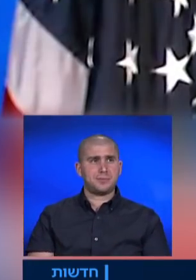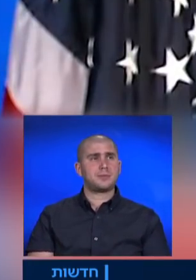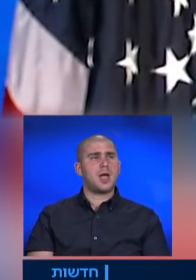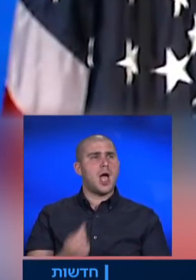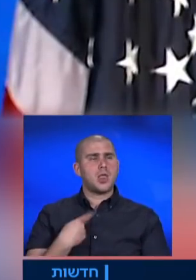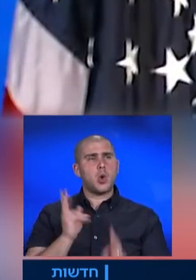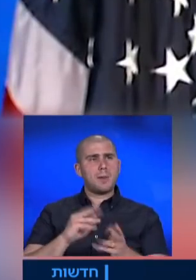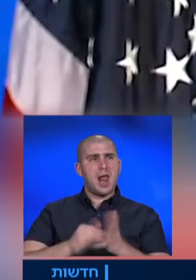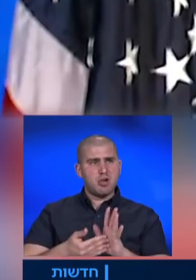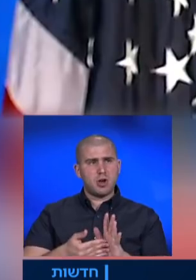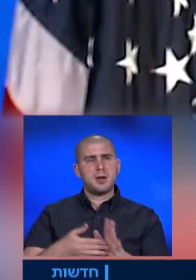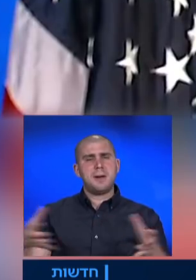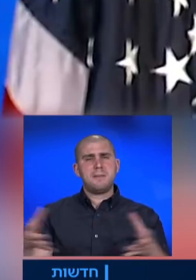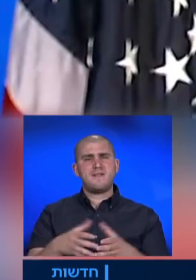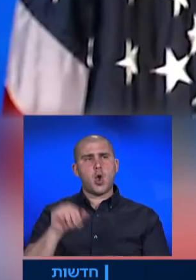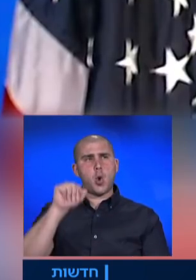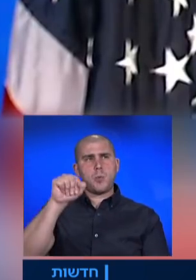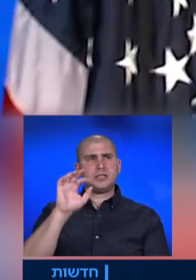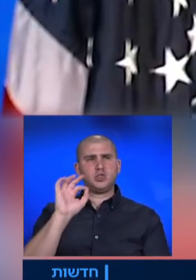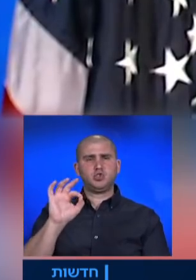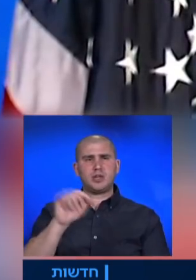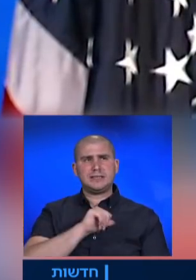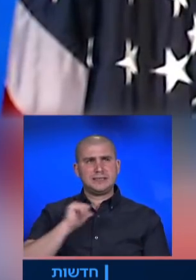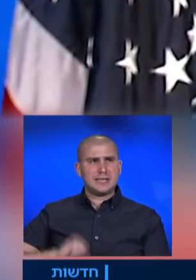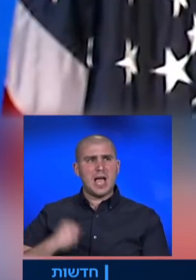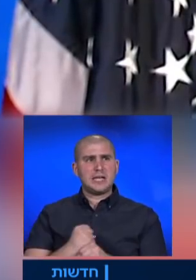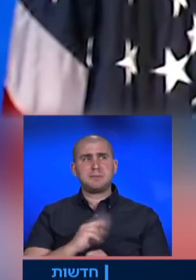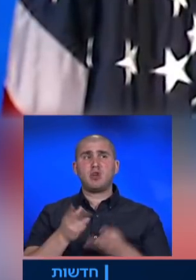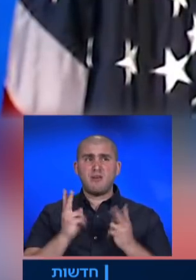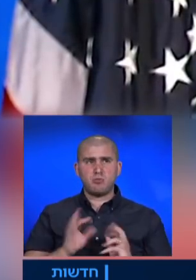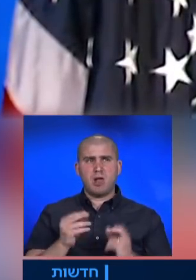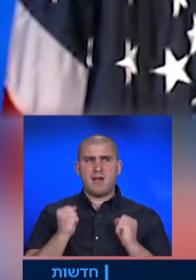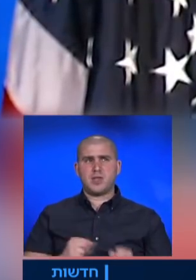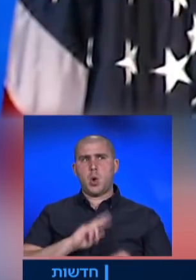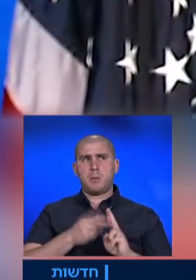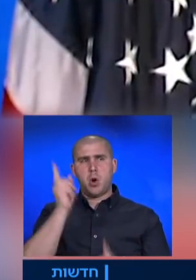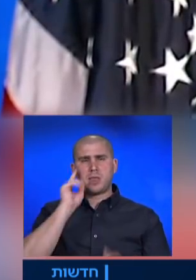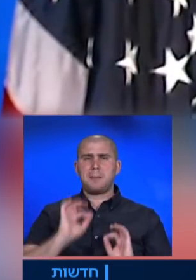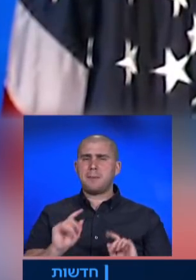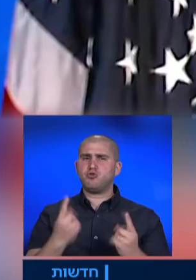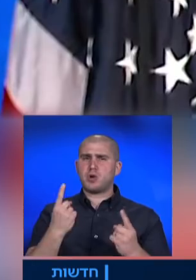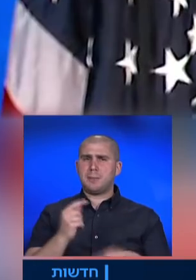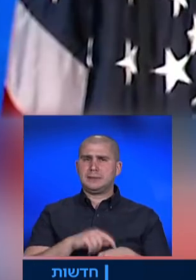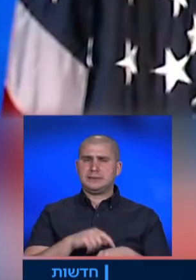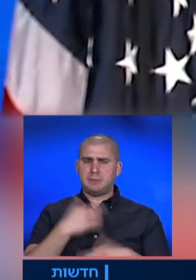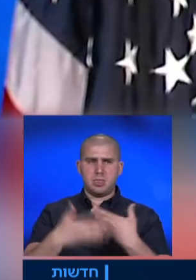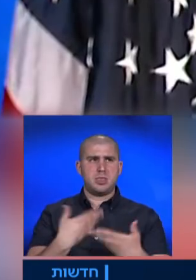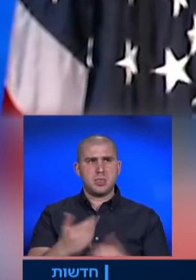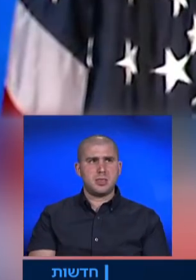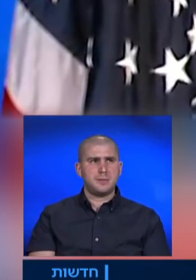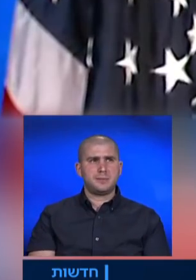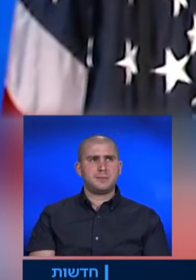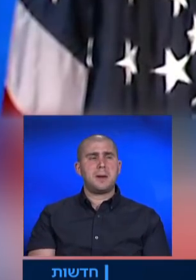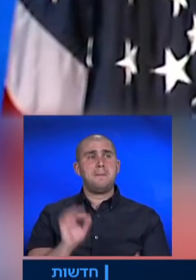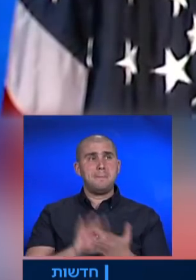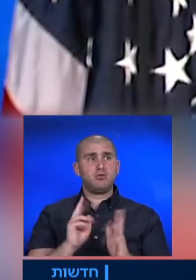the Chinese Communist Party did all that it could to make sure that the world didn't learn in a timely fashion about what was taking place. There's lots of